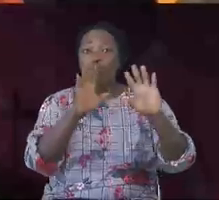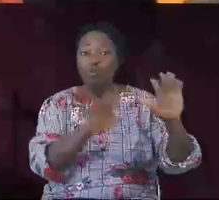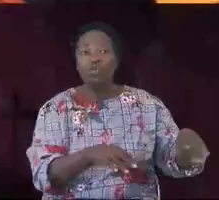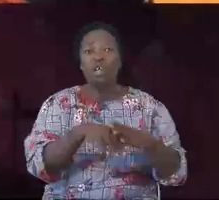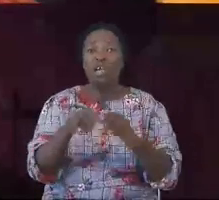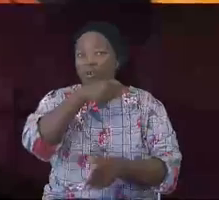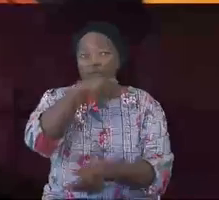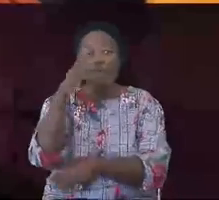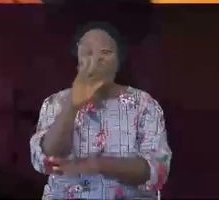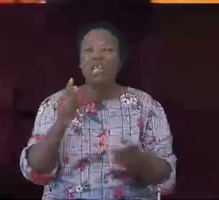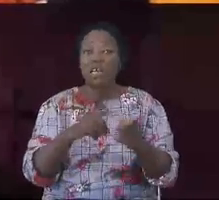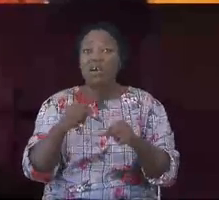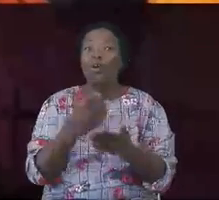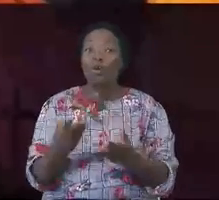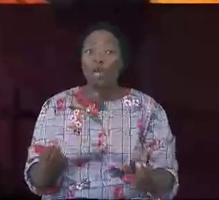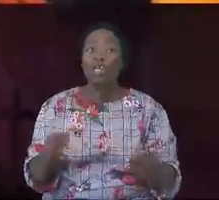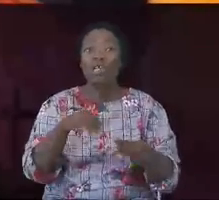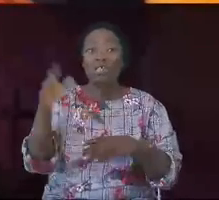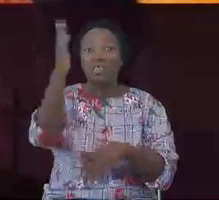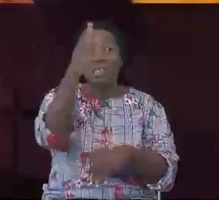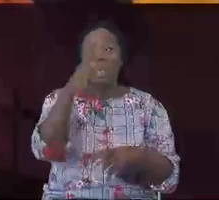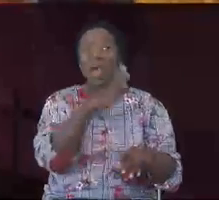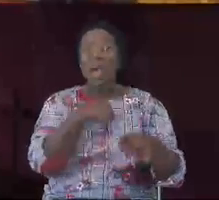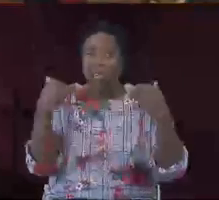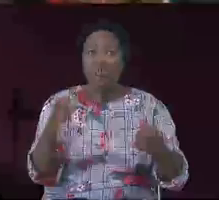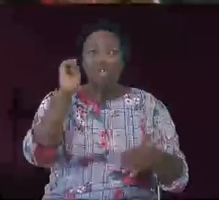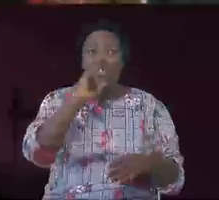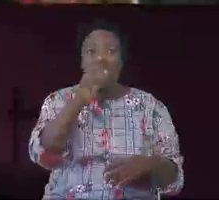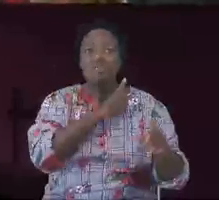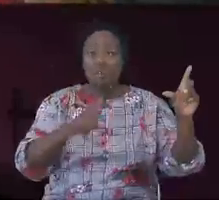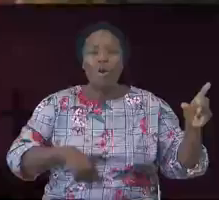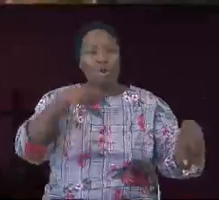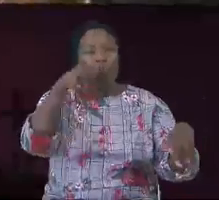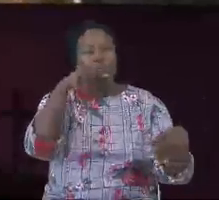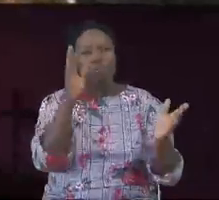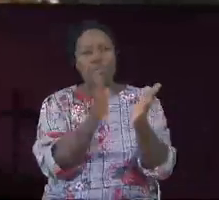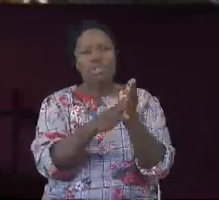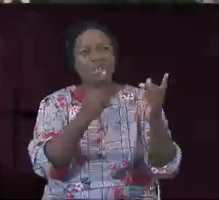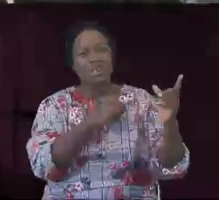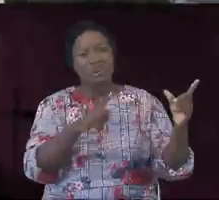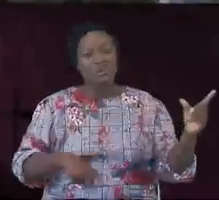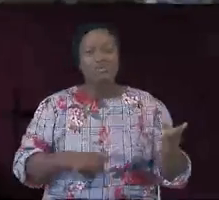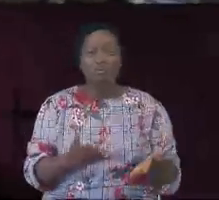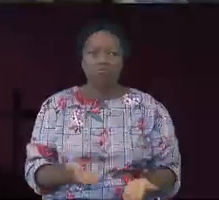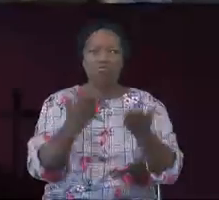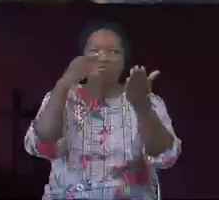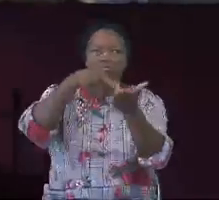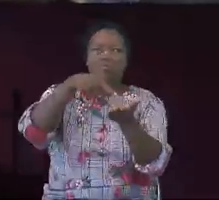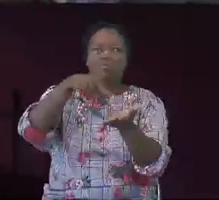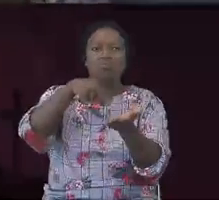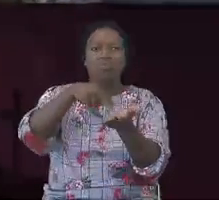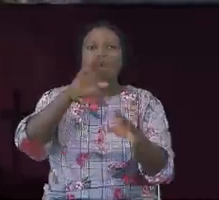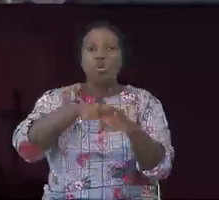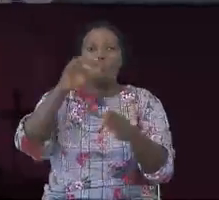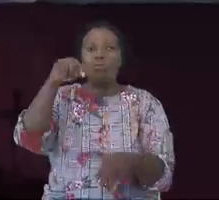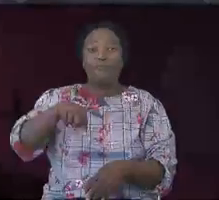choses. Que ce soit sur la terre, dans la mer, dans l'océan, dans la forêt, sur la terre, dans les éclus des cieux. Il